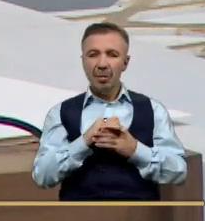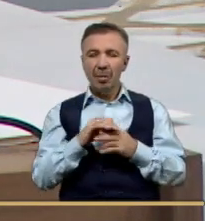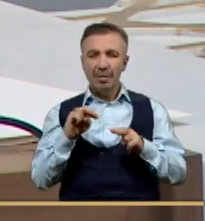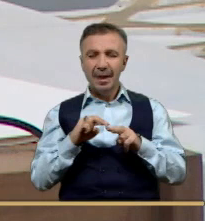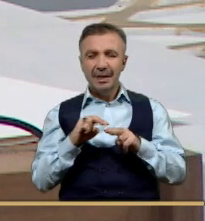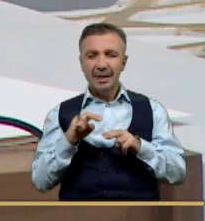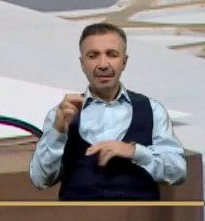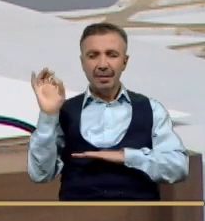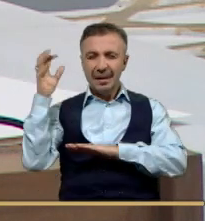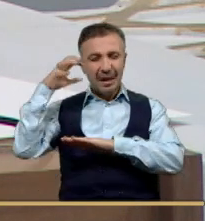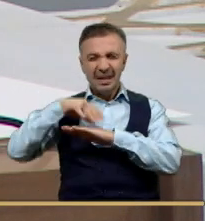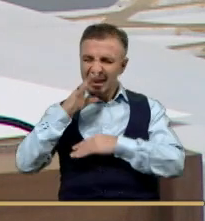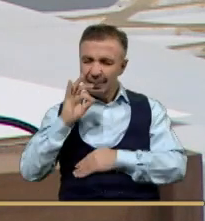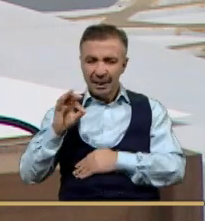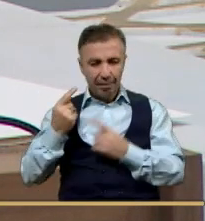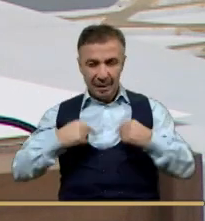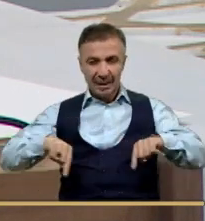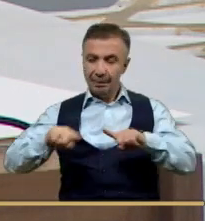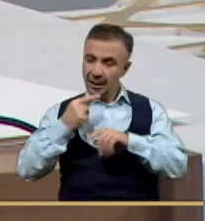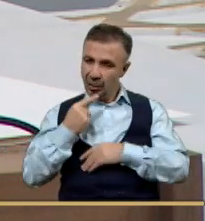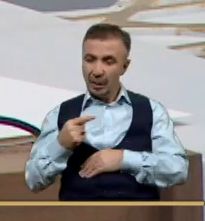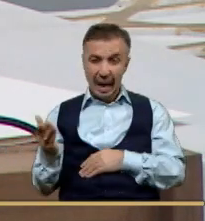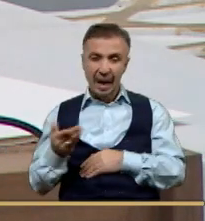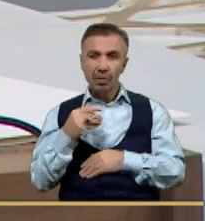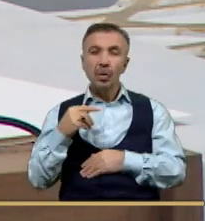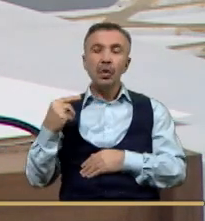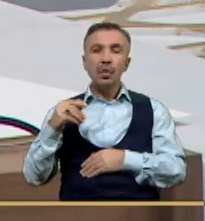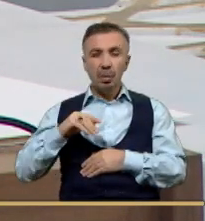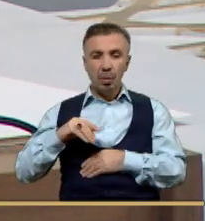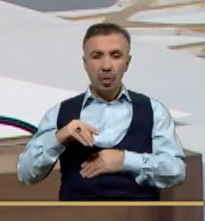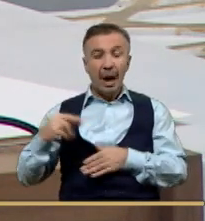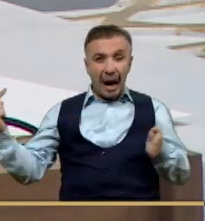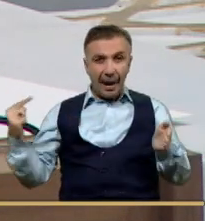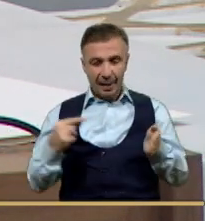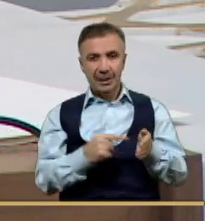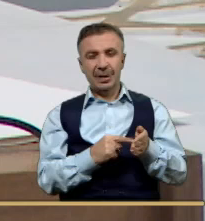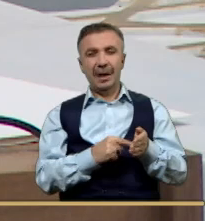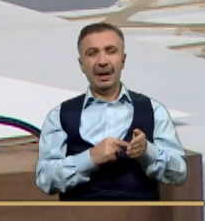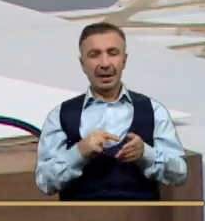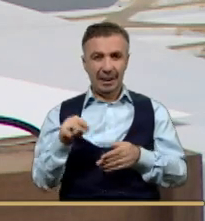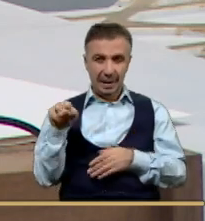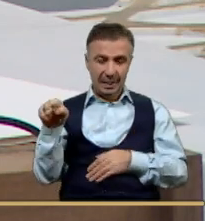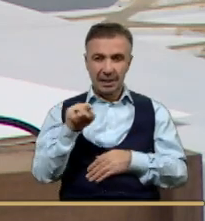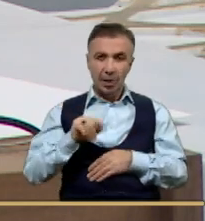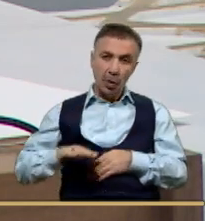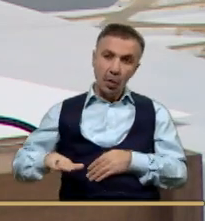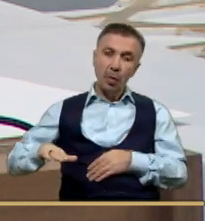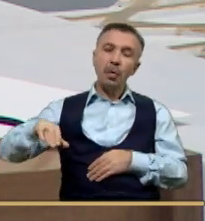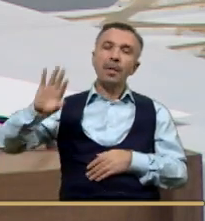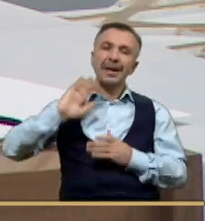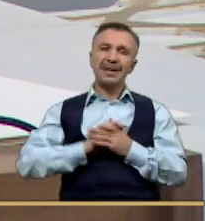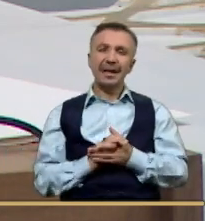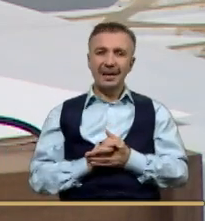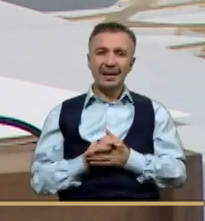sonunda çocuklara diyorlar ki eğer bu amaç ve idealle siz büyümezseniz ve